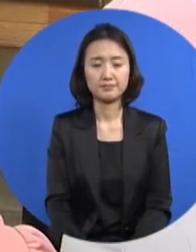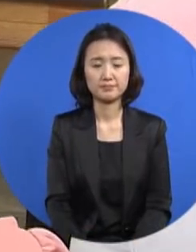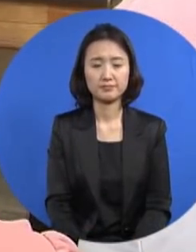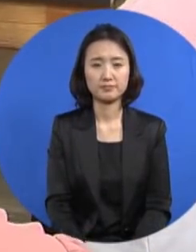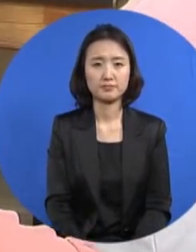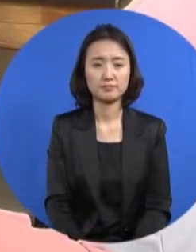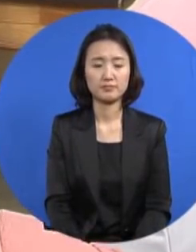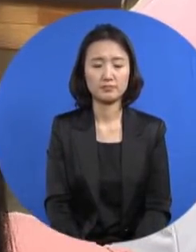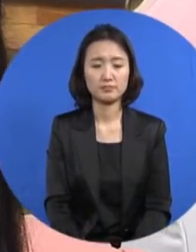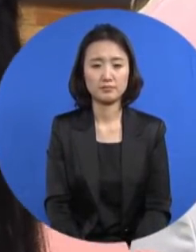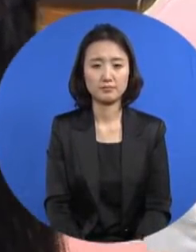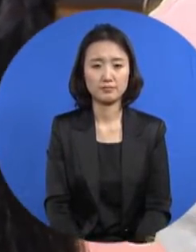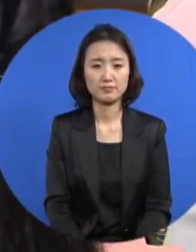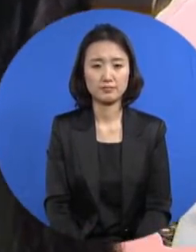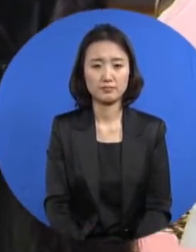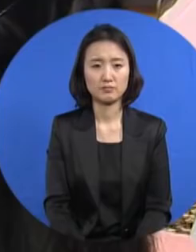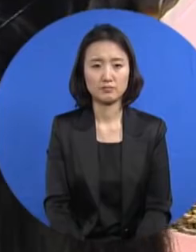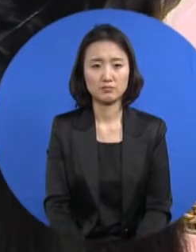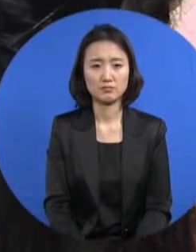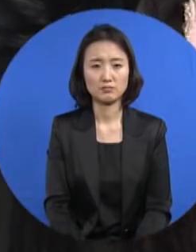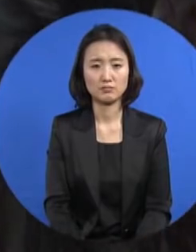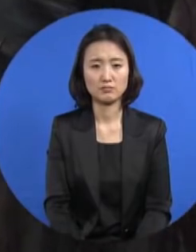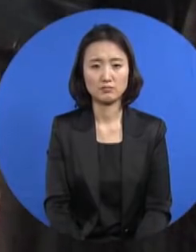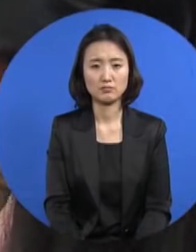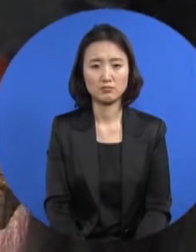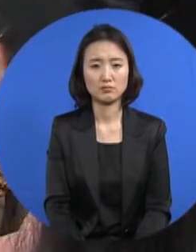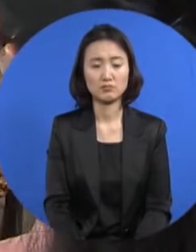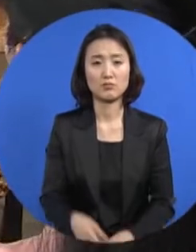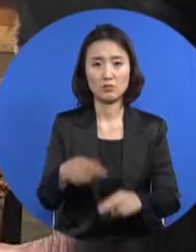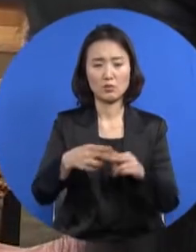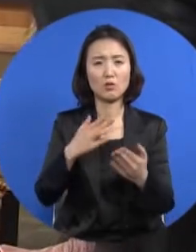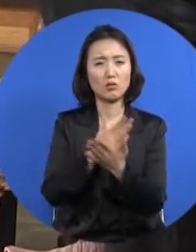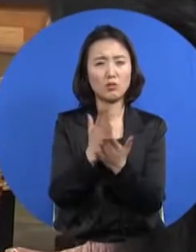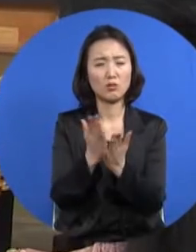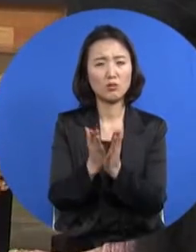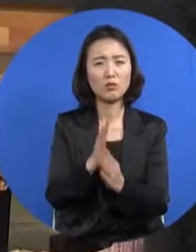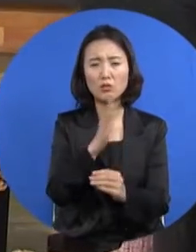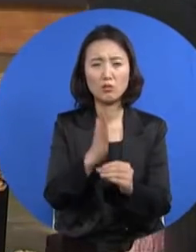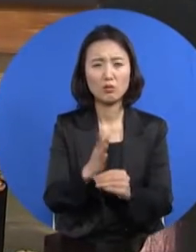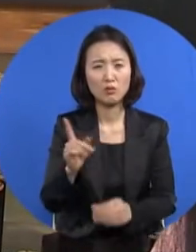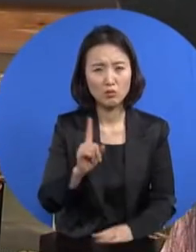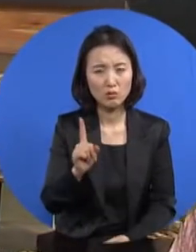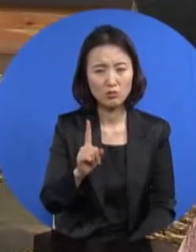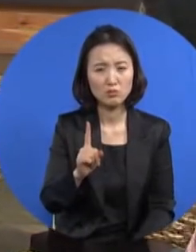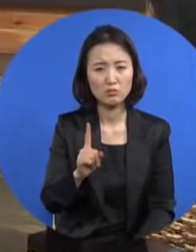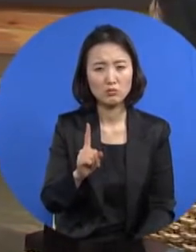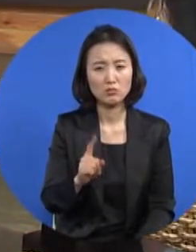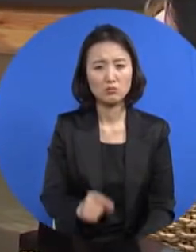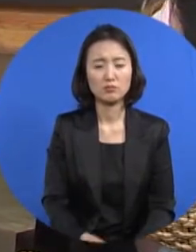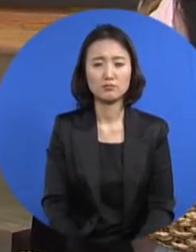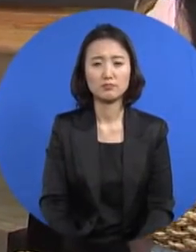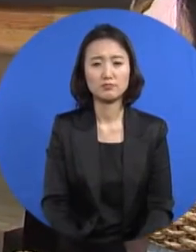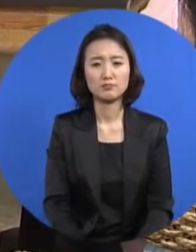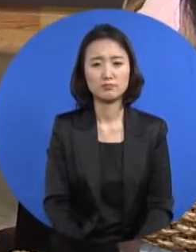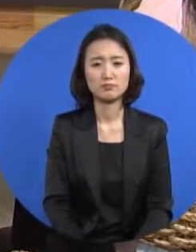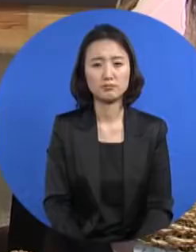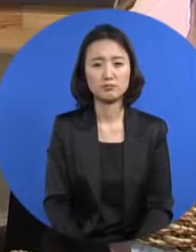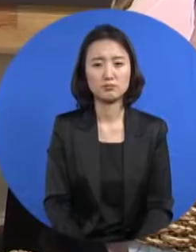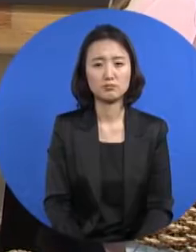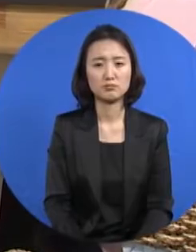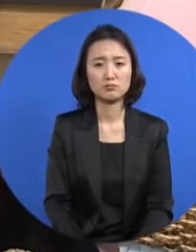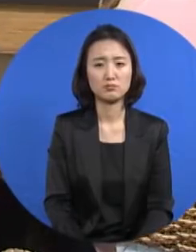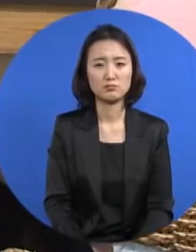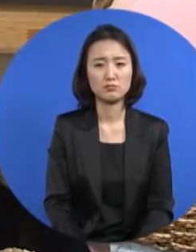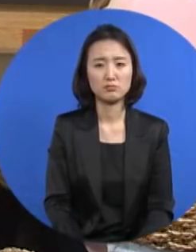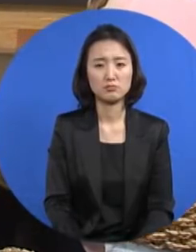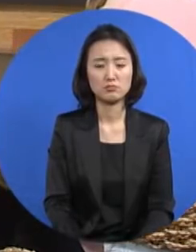그 다음에 그러면 그 중에서도 여러 요리가 많잖아요. 네. 그러면 어떤 요리를 선택, 그러니까 어떤 걸 선택할까에 대해서 이제